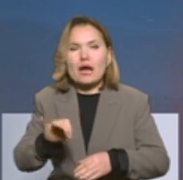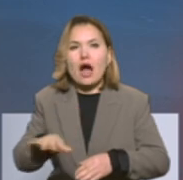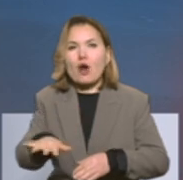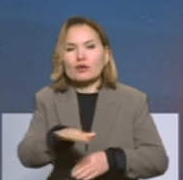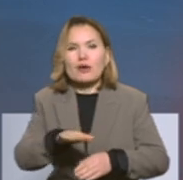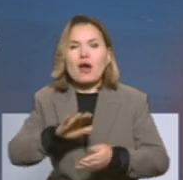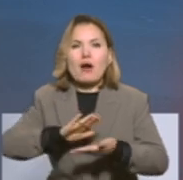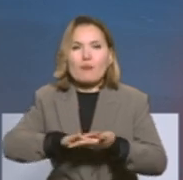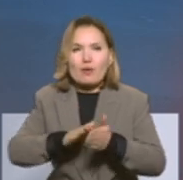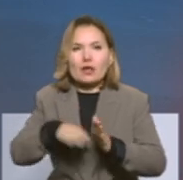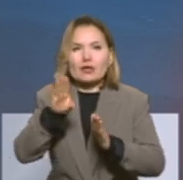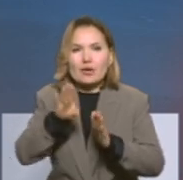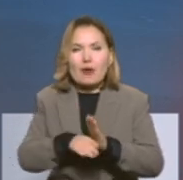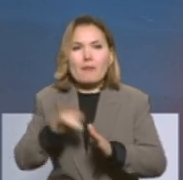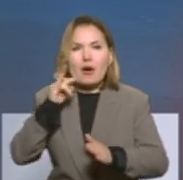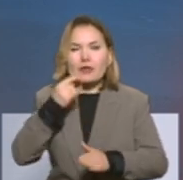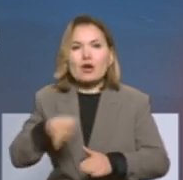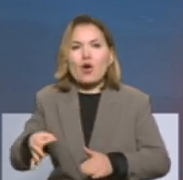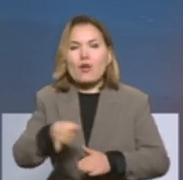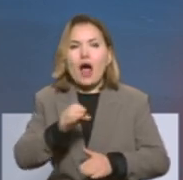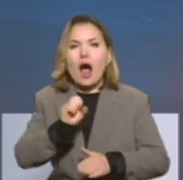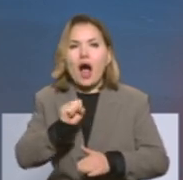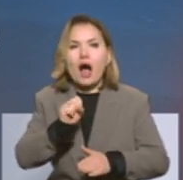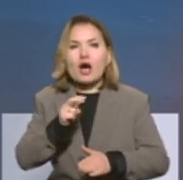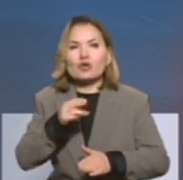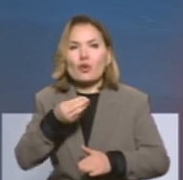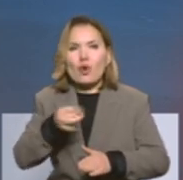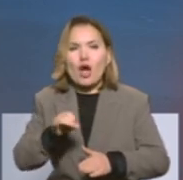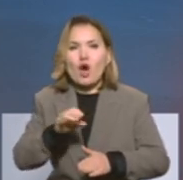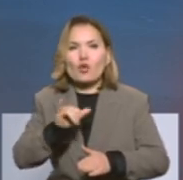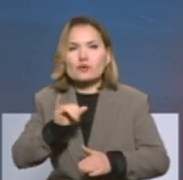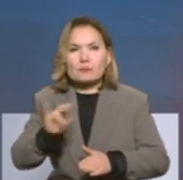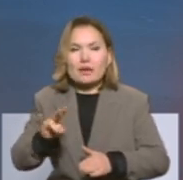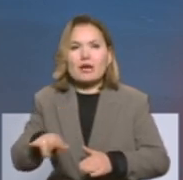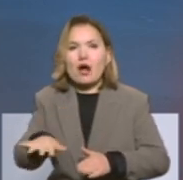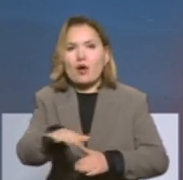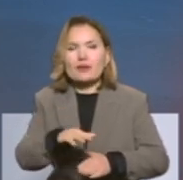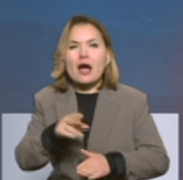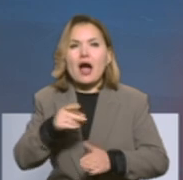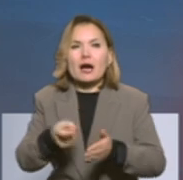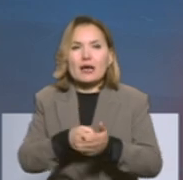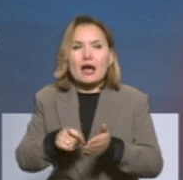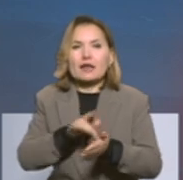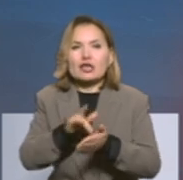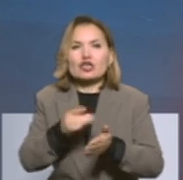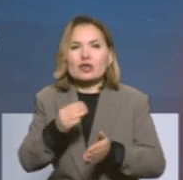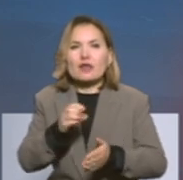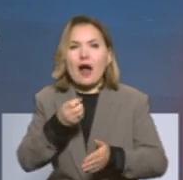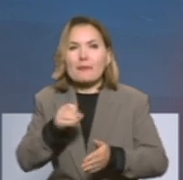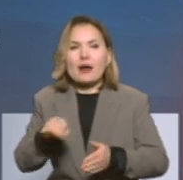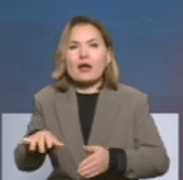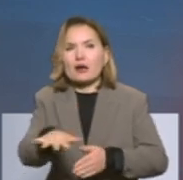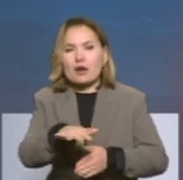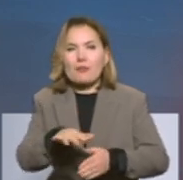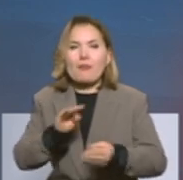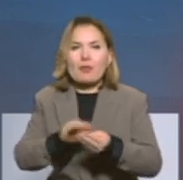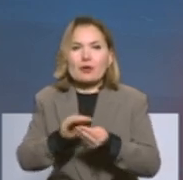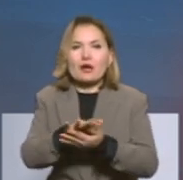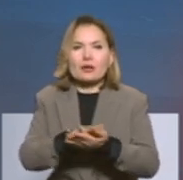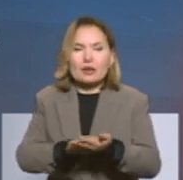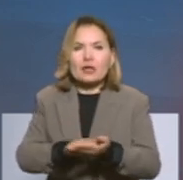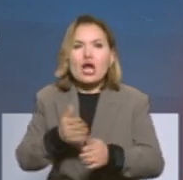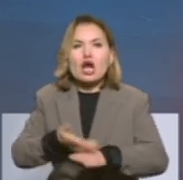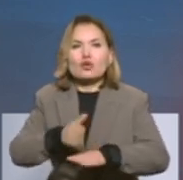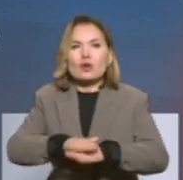жағдай тұрақталмай тұр. Павлодар облысында Ақтоғай мен Успен аудандары, Қарағандыда Шет, Абайда Көкпекті аудандарында қауіп әлі бар.